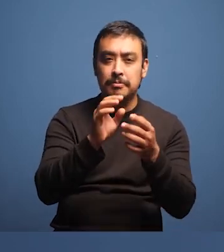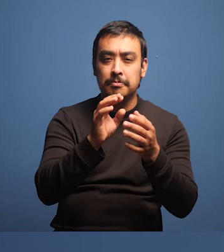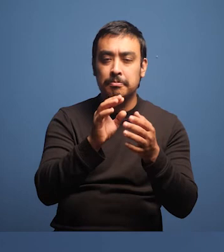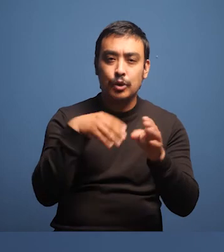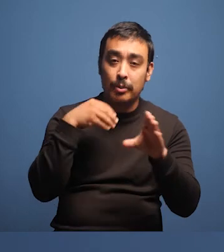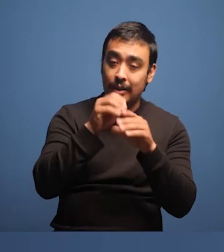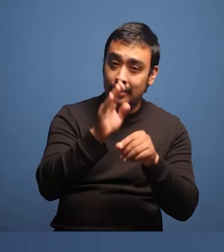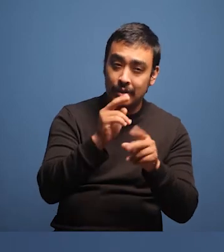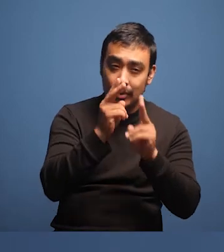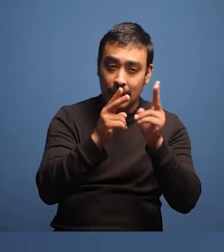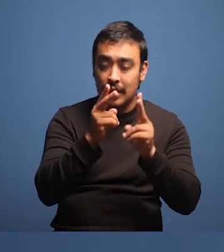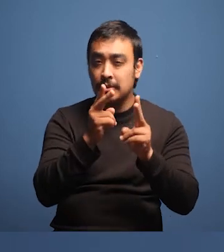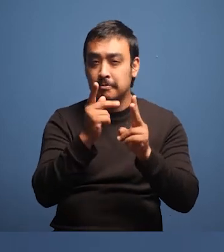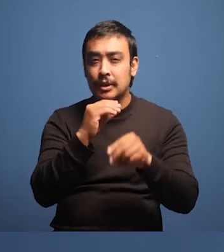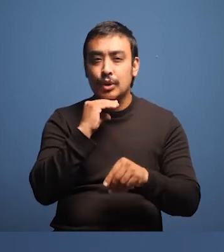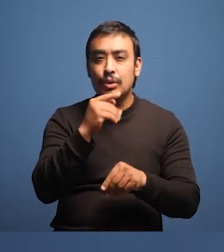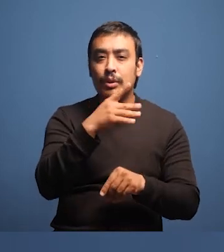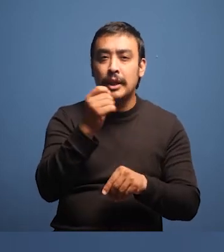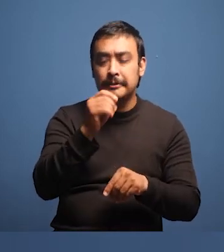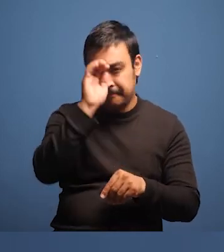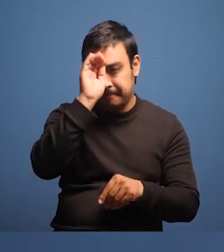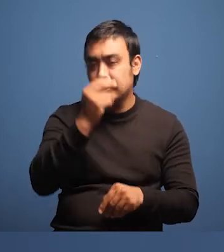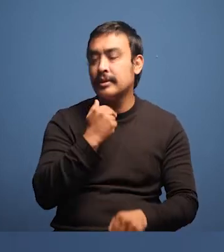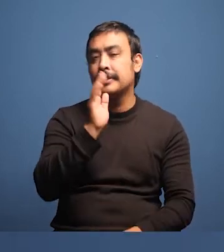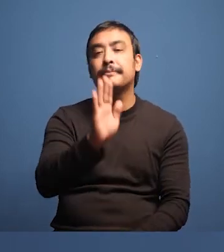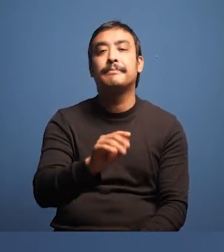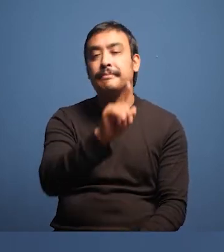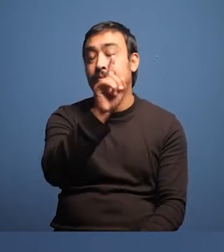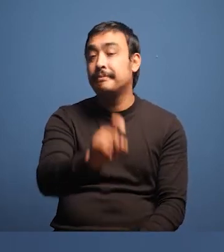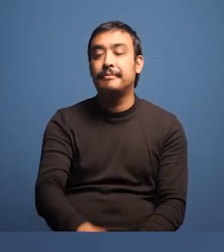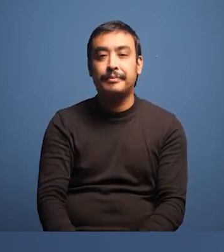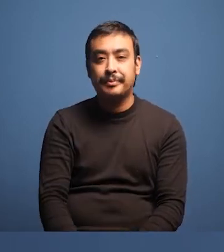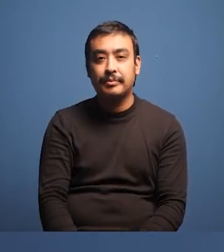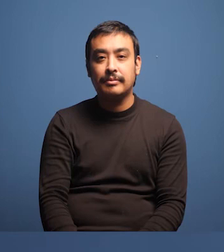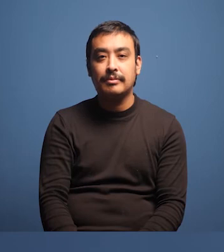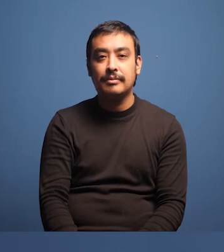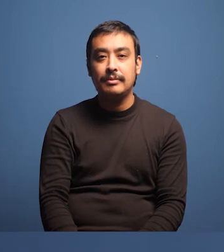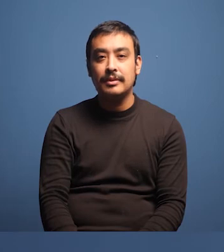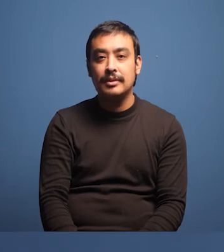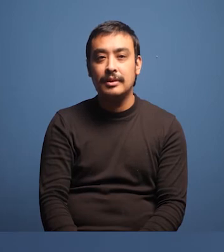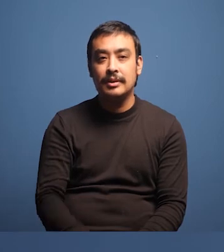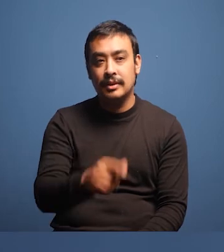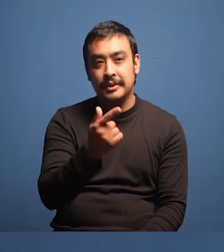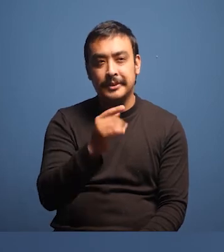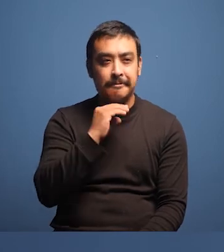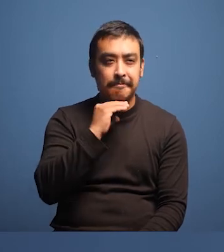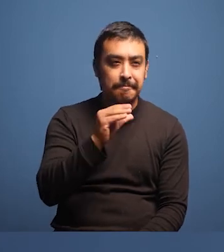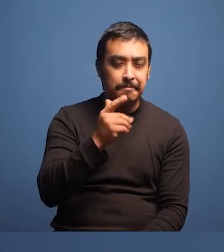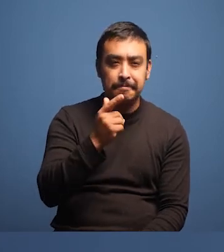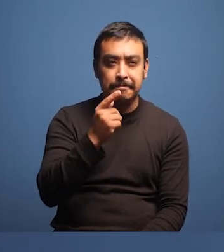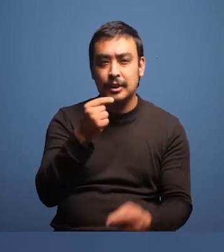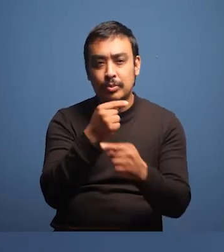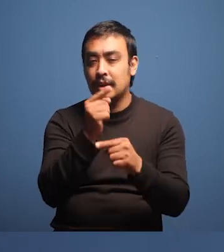सो युथहरूको लागि चाहिँ के कस्तो म्यासेज दिन चाहनुहुन्छ? सो युथ आइकनै भन्नुपर्दा त्यस्तो मोडल्स भएर